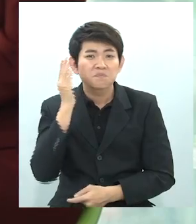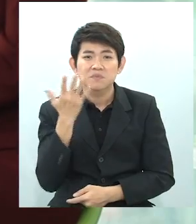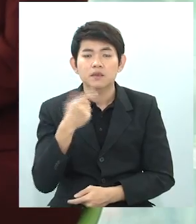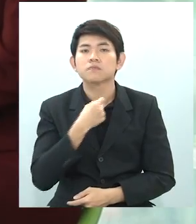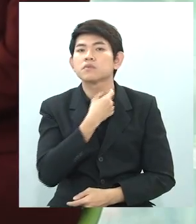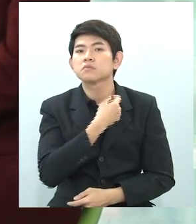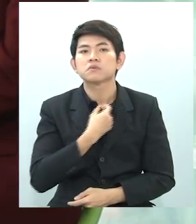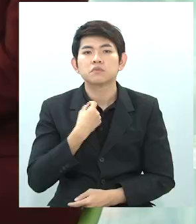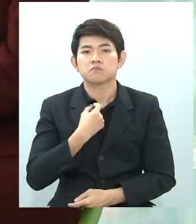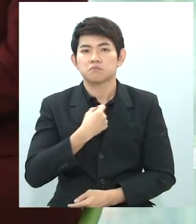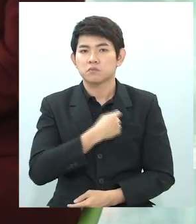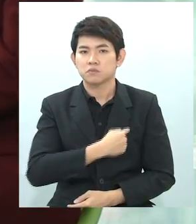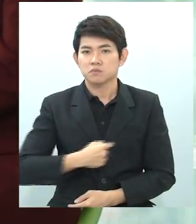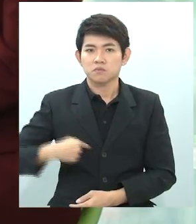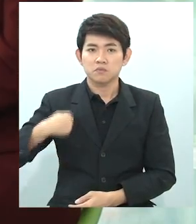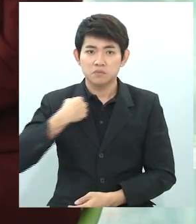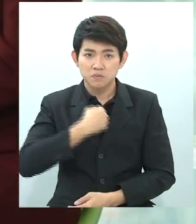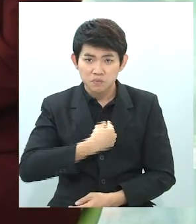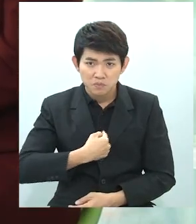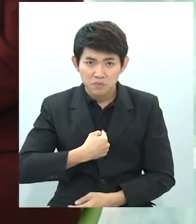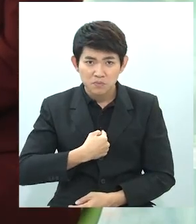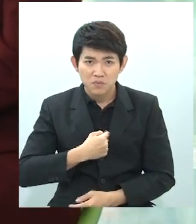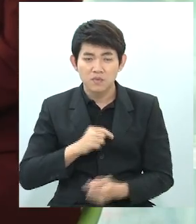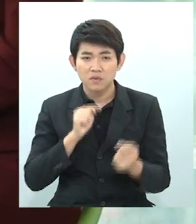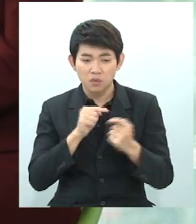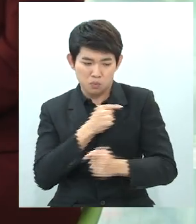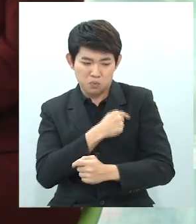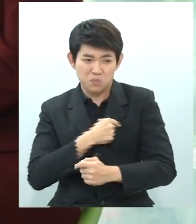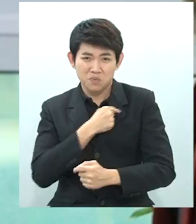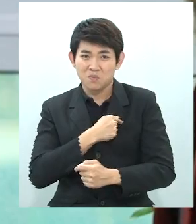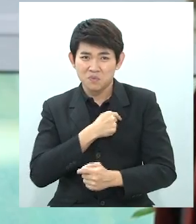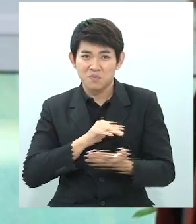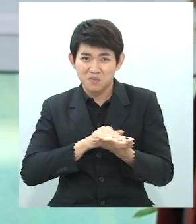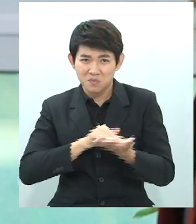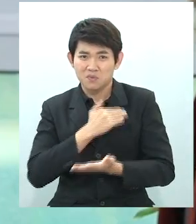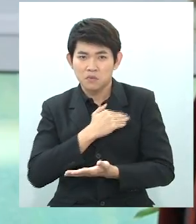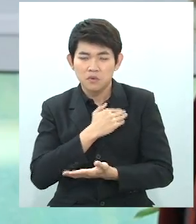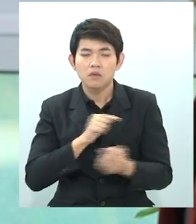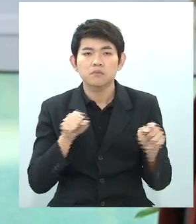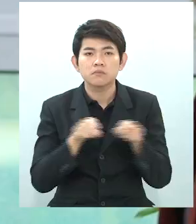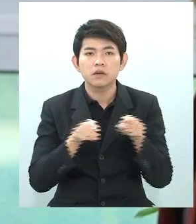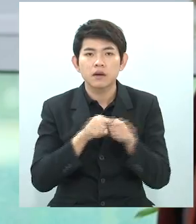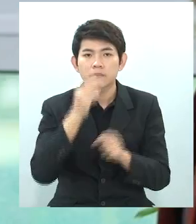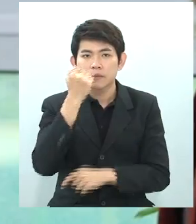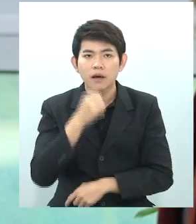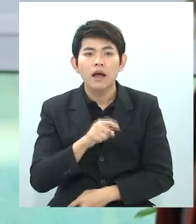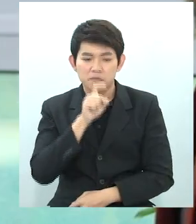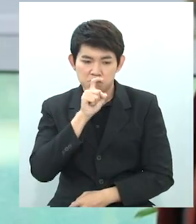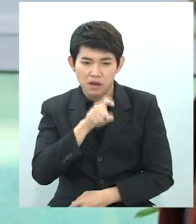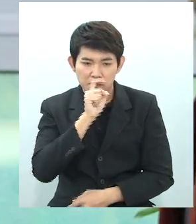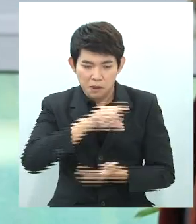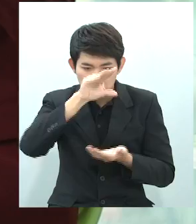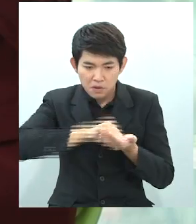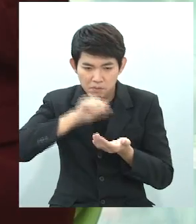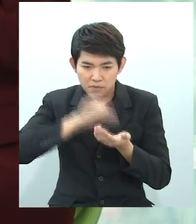คอหน้าอกหรือว่าต้องแม้แต่บริเวณแค่ที่เขาทาเฉพาะที่ก็มีนะคะเขาก็อาจจะแบบเหมือนกับเป็นอาจจะต้องไปซักประวัติให้ละเอียดนิดนึ